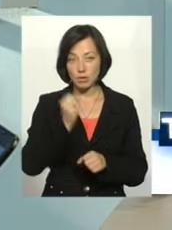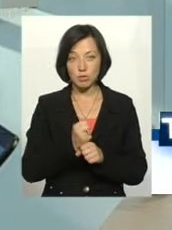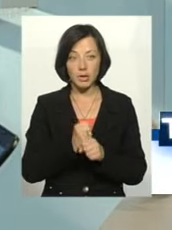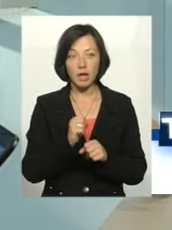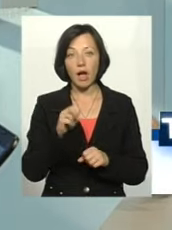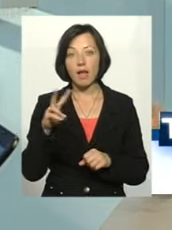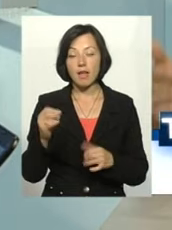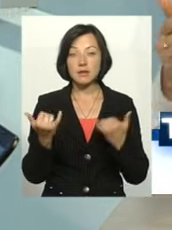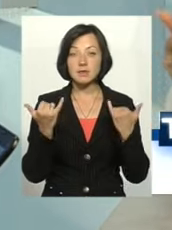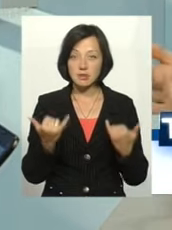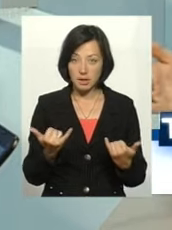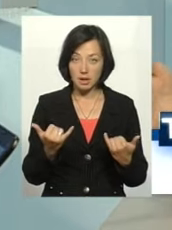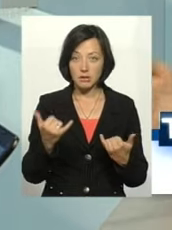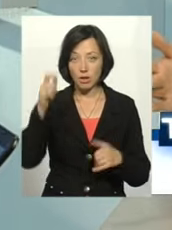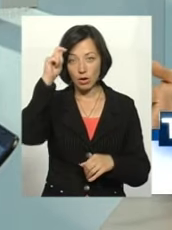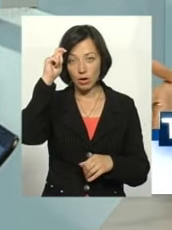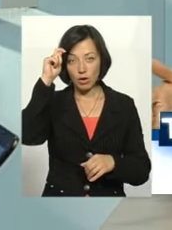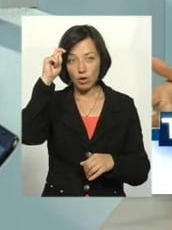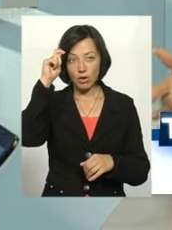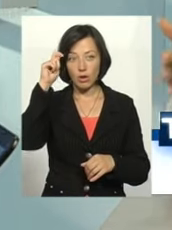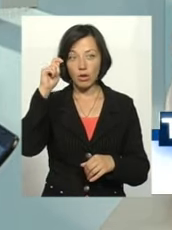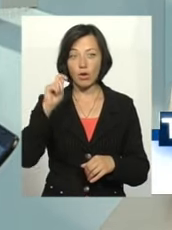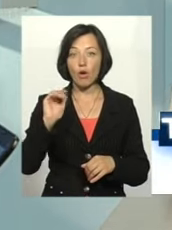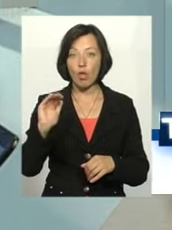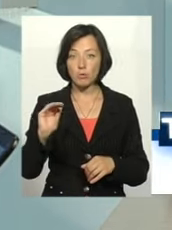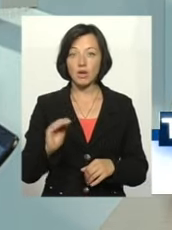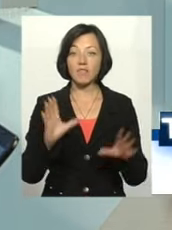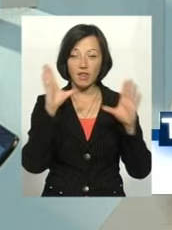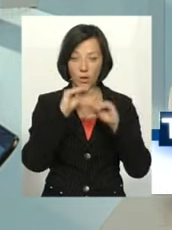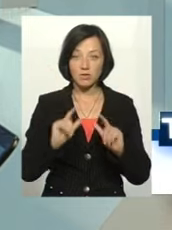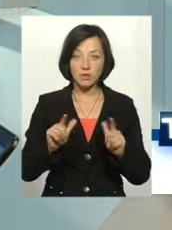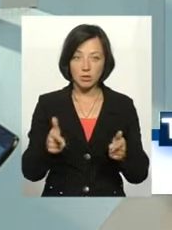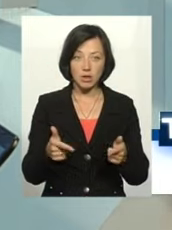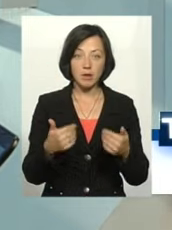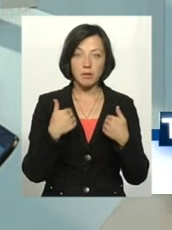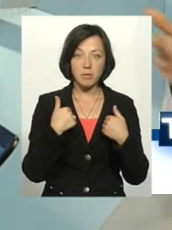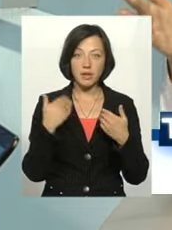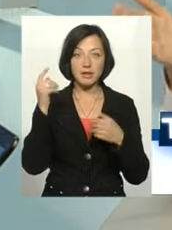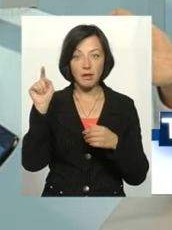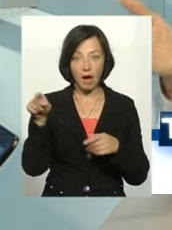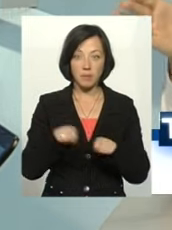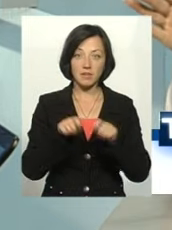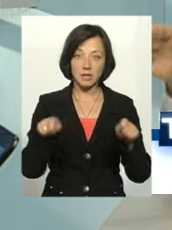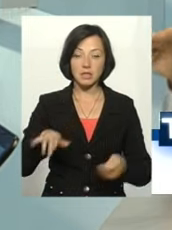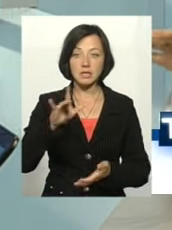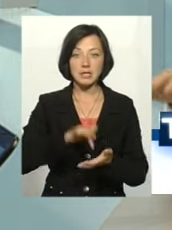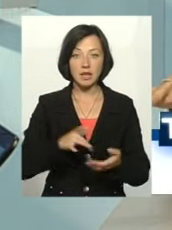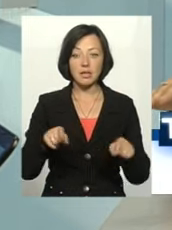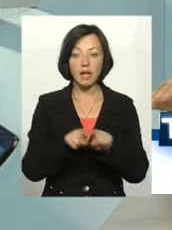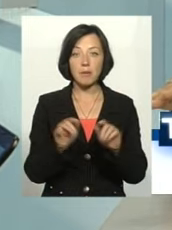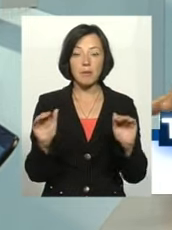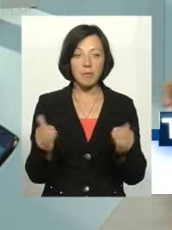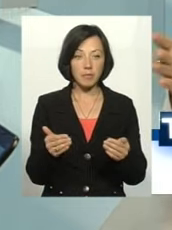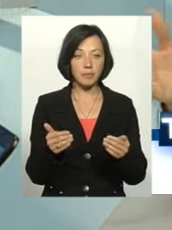Але наразі хлопчикам вдалося влаштувати, тобто ми відкрили там центр. Ось саме ось такі